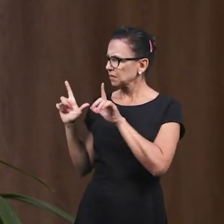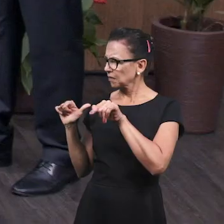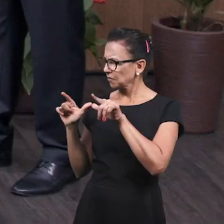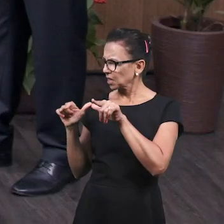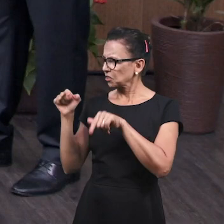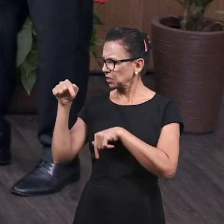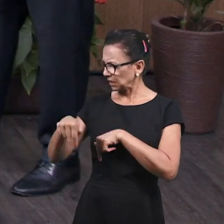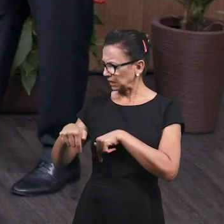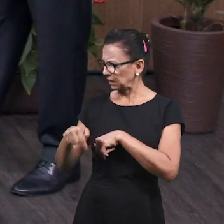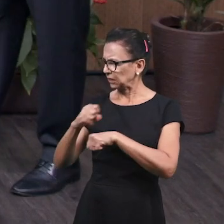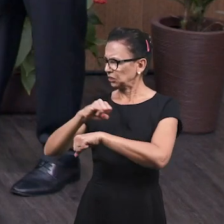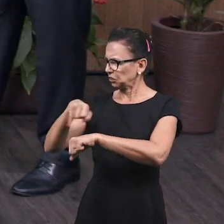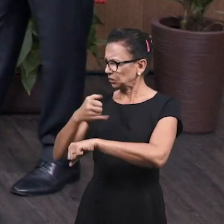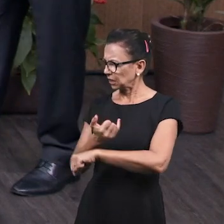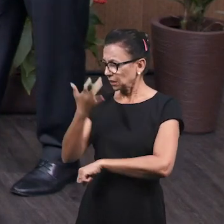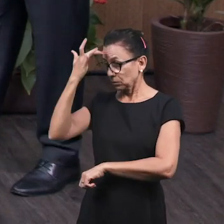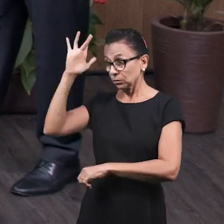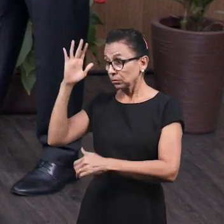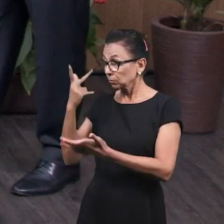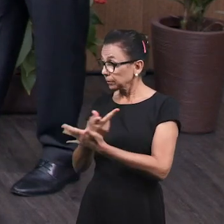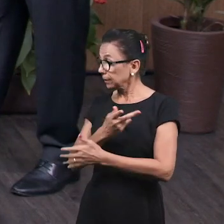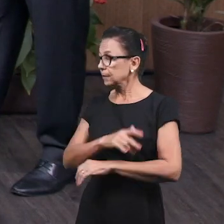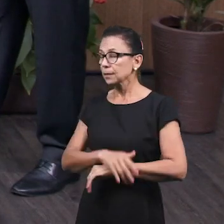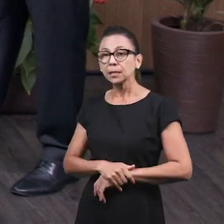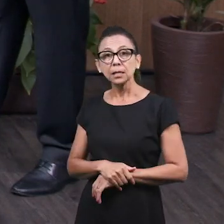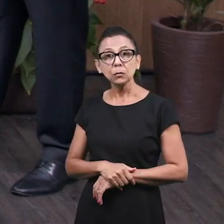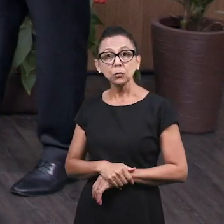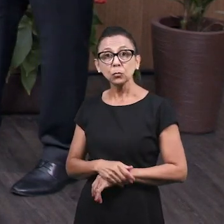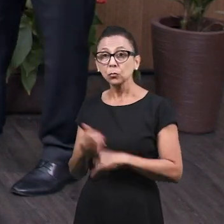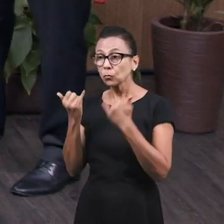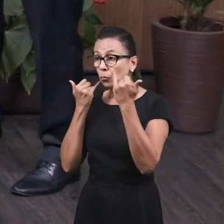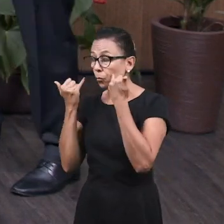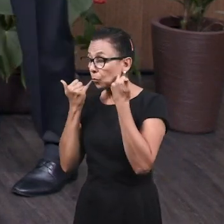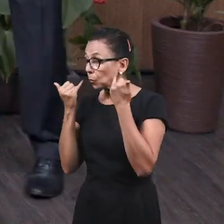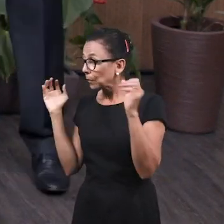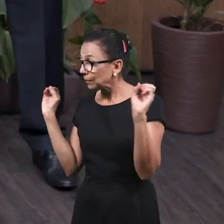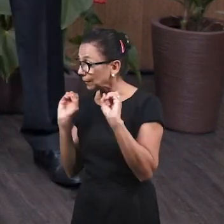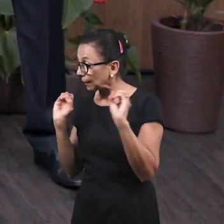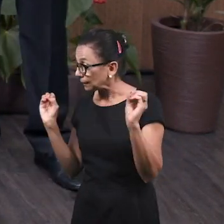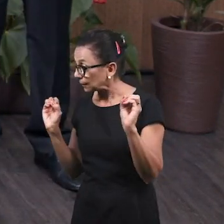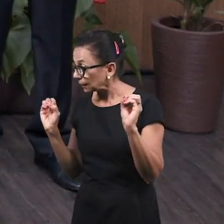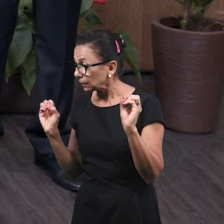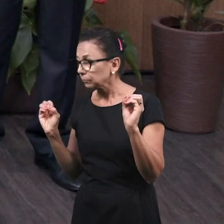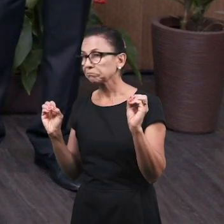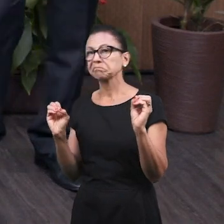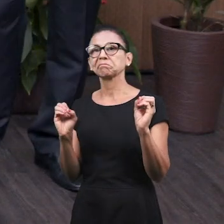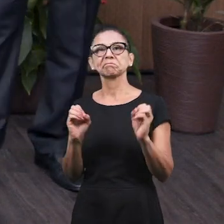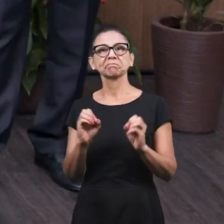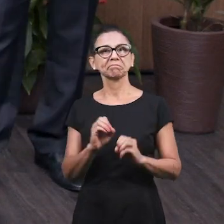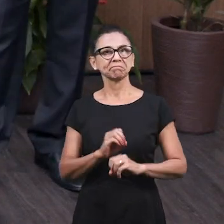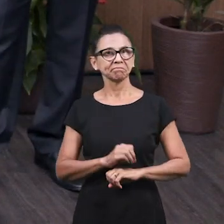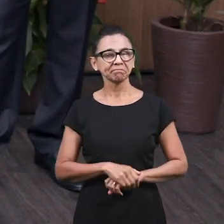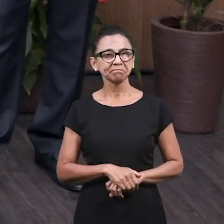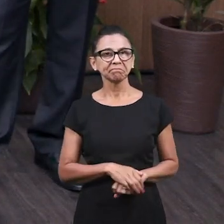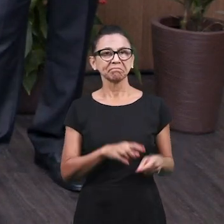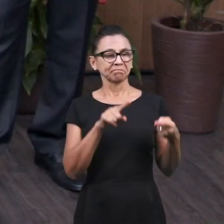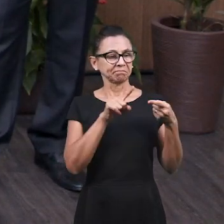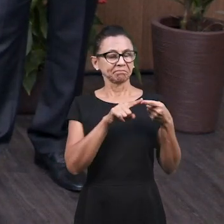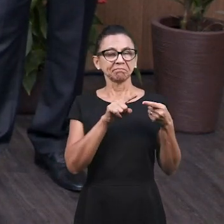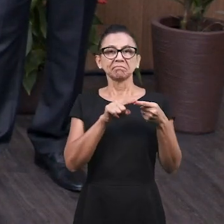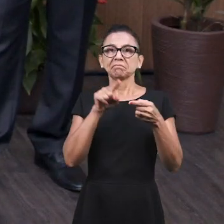один из пришедших в Иерусалим и не знаешь о происшедшем в нем в эти дни? ты странник в этой